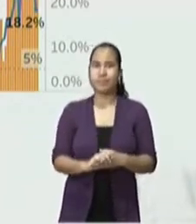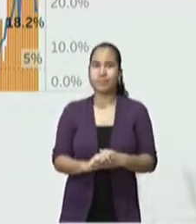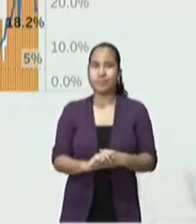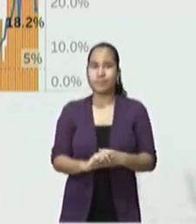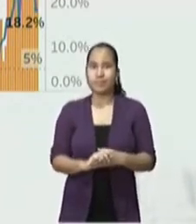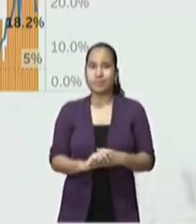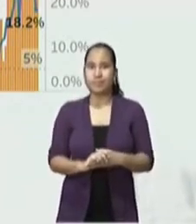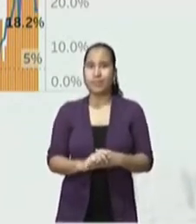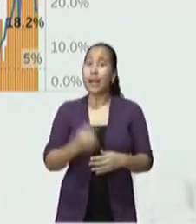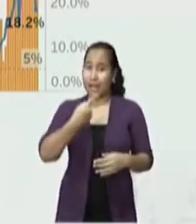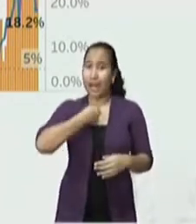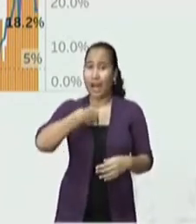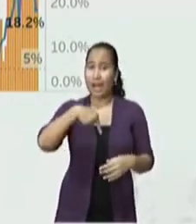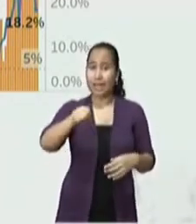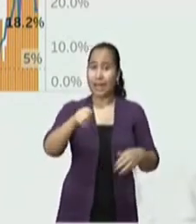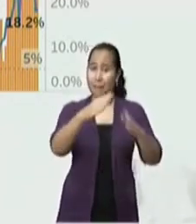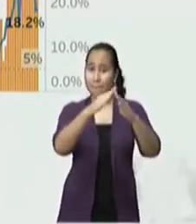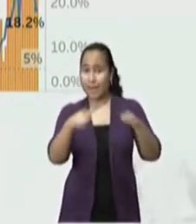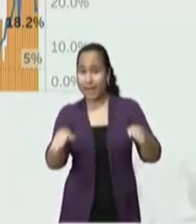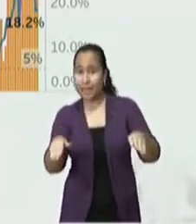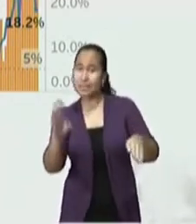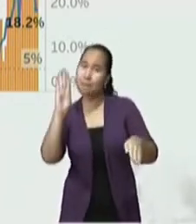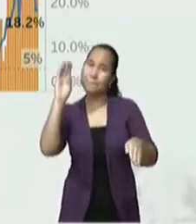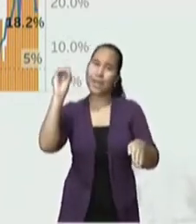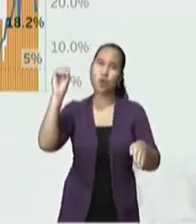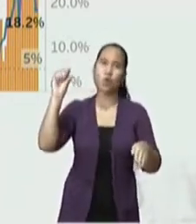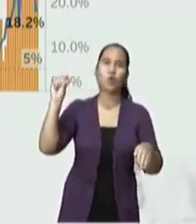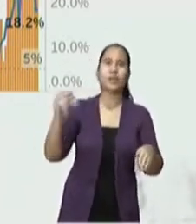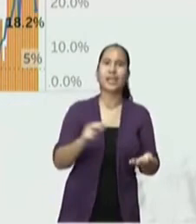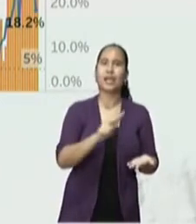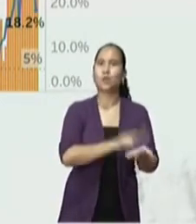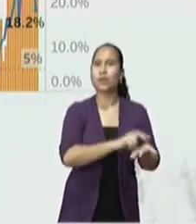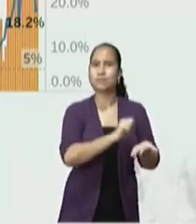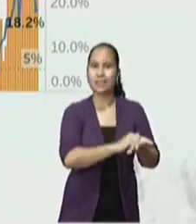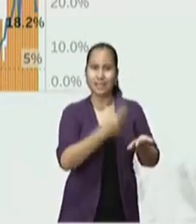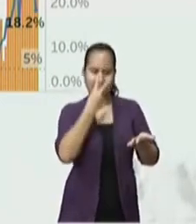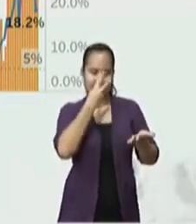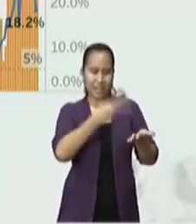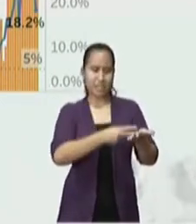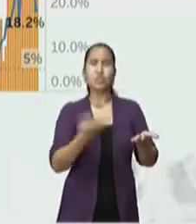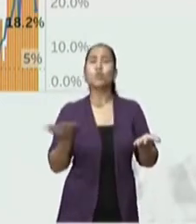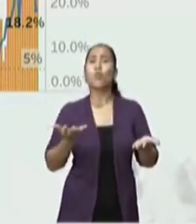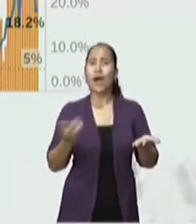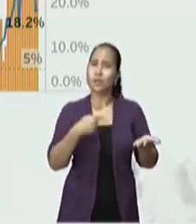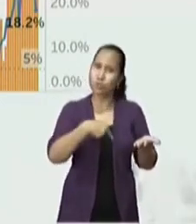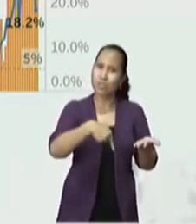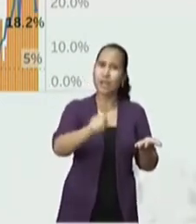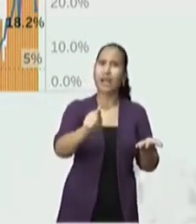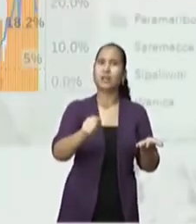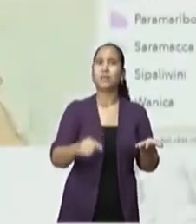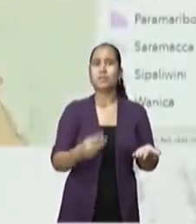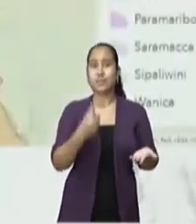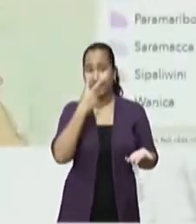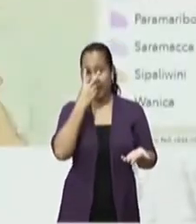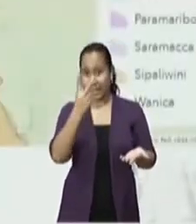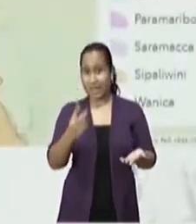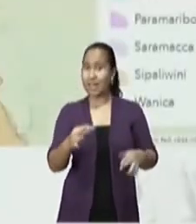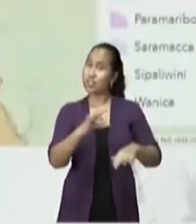daarvoor aangewezen posten. U kunt op de BLG website zien waar dat is om te kijken of u misschien besmet bent.